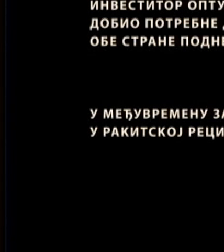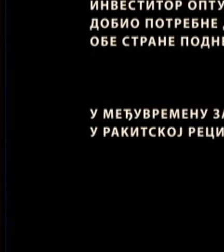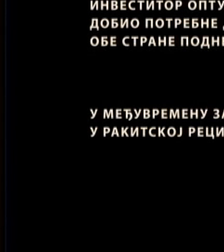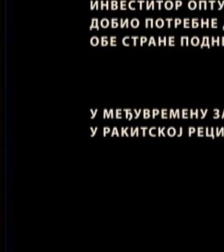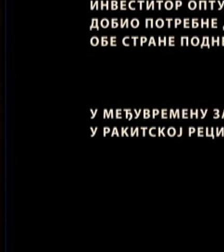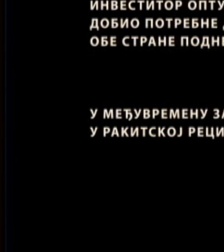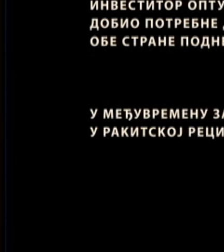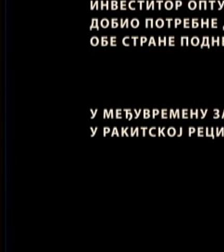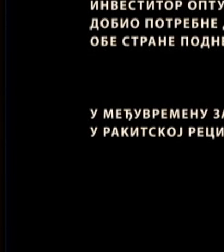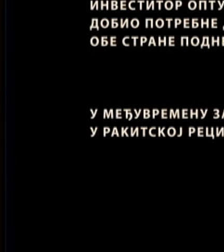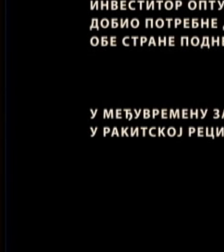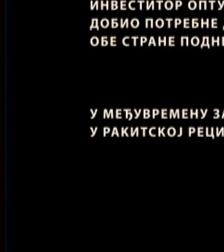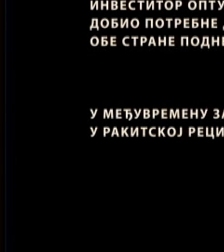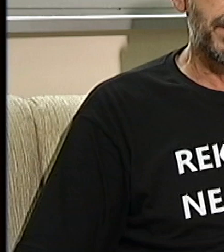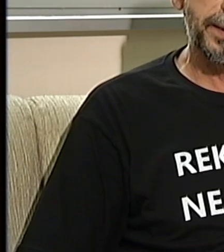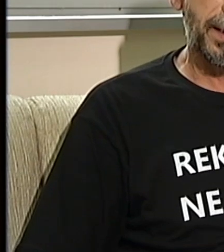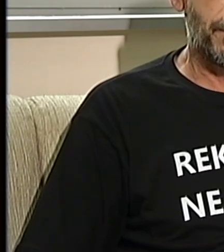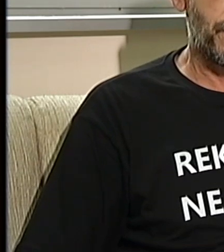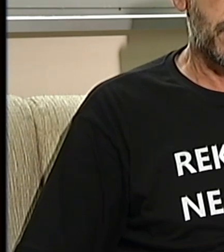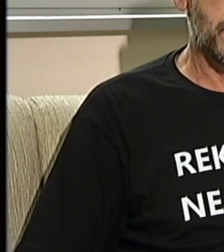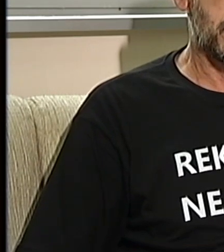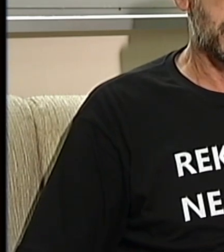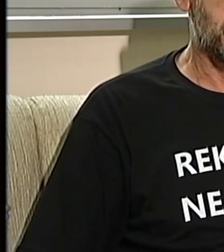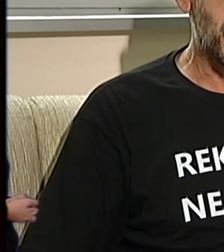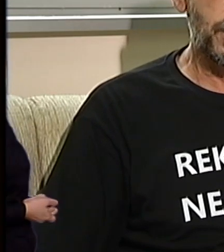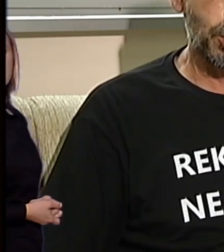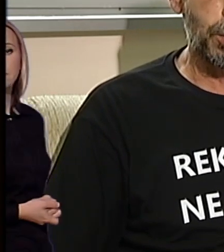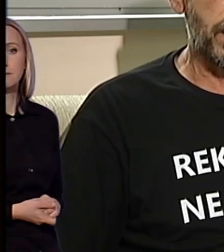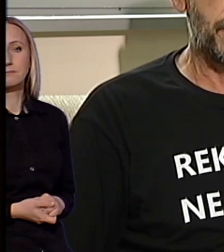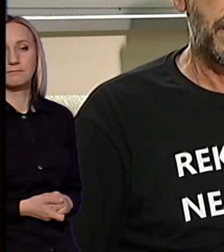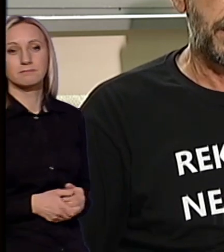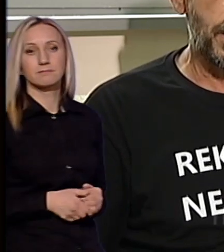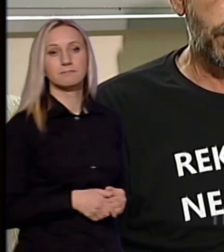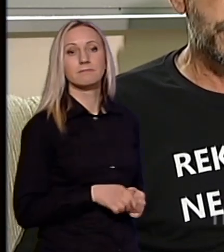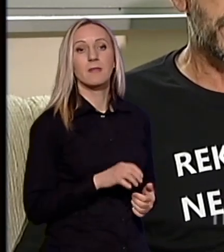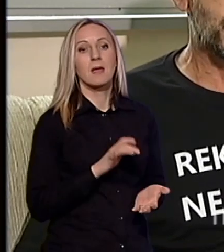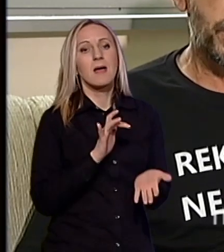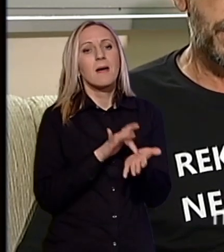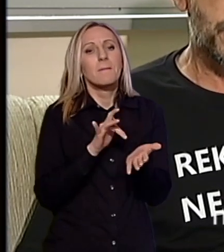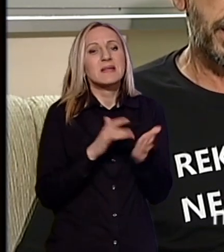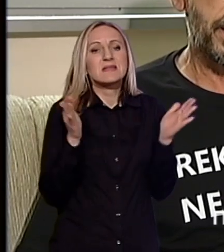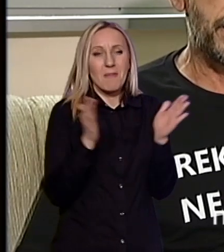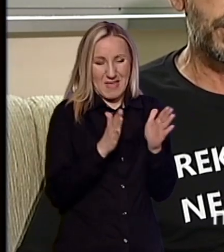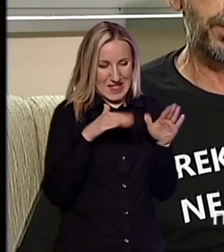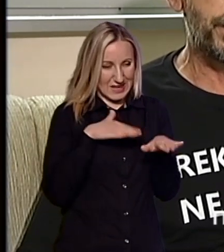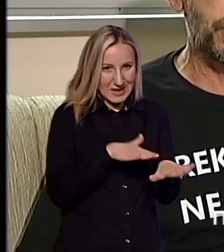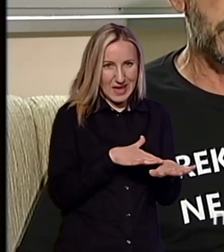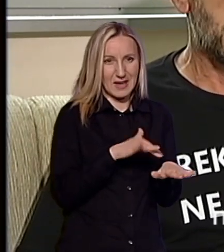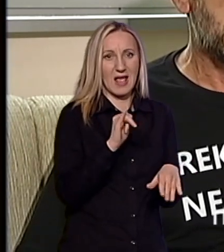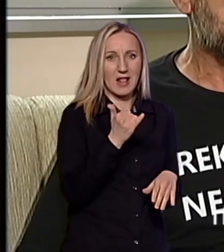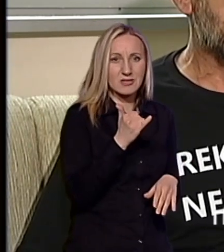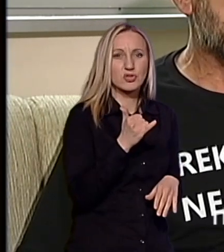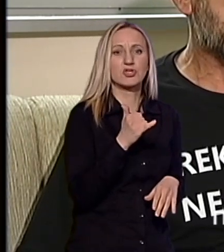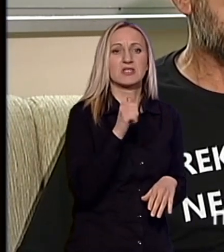Mesta malih tokova Jeloviće, Dojkinačke reke i njihovih